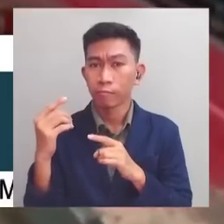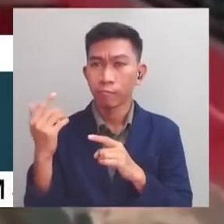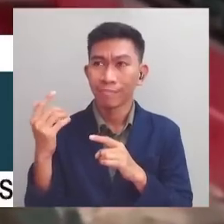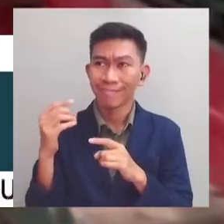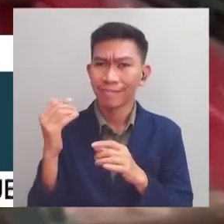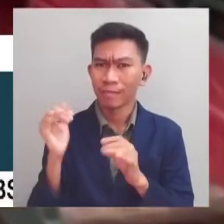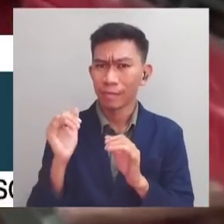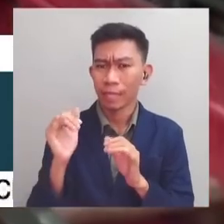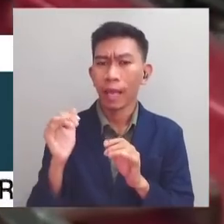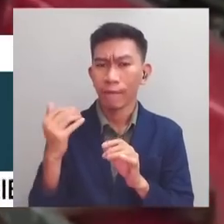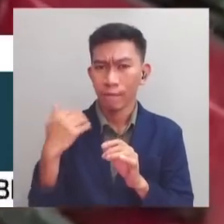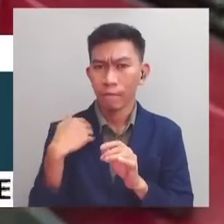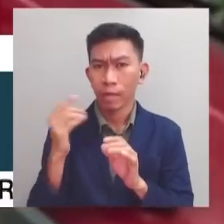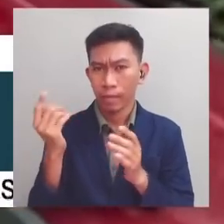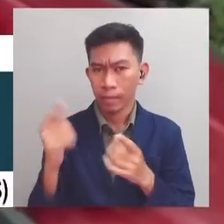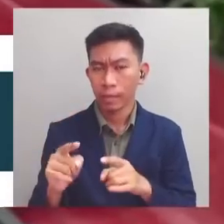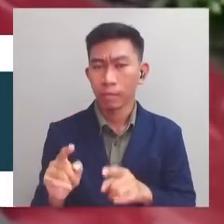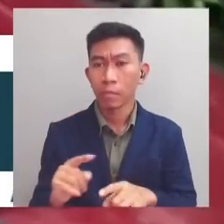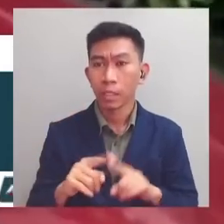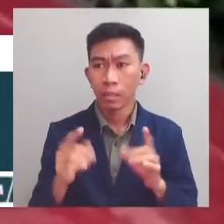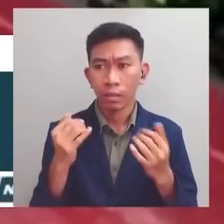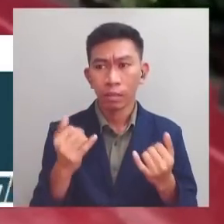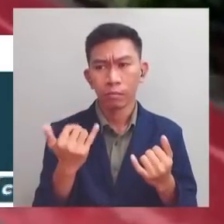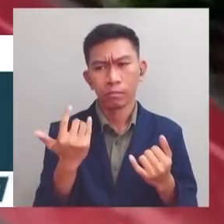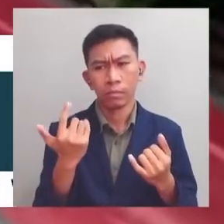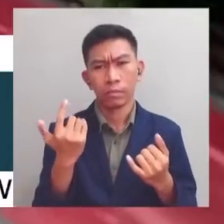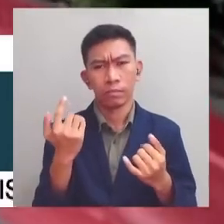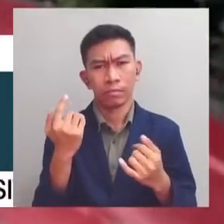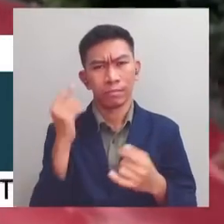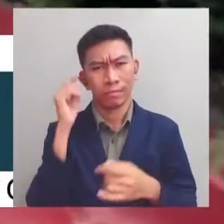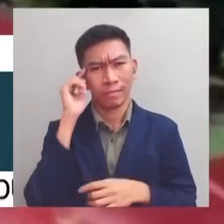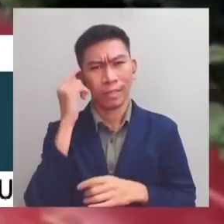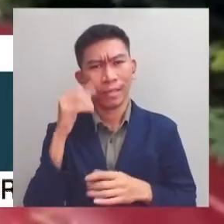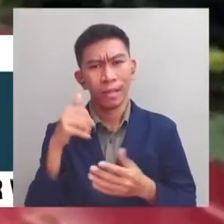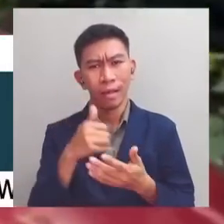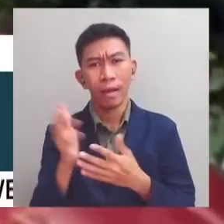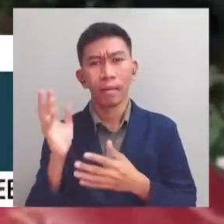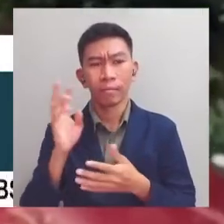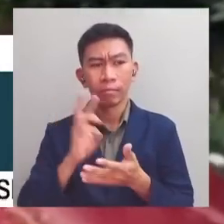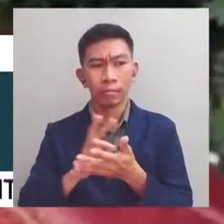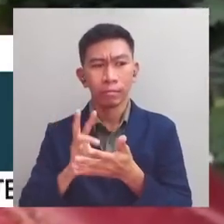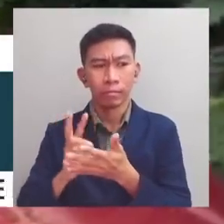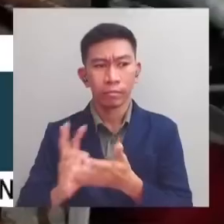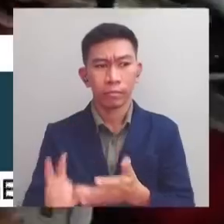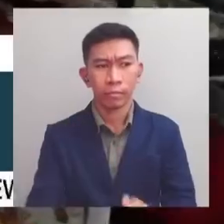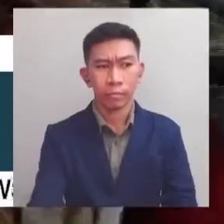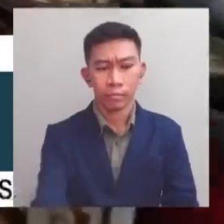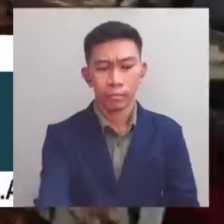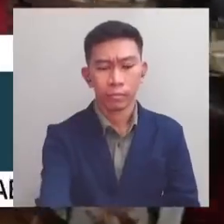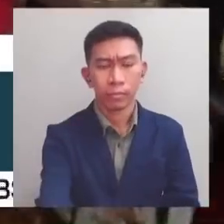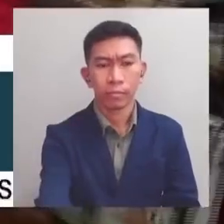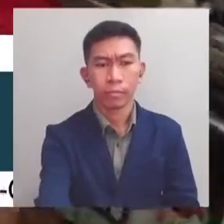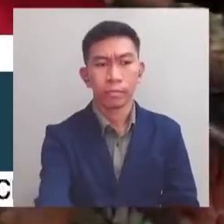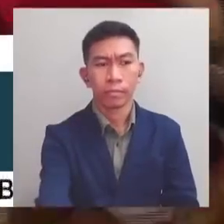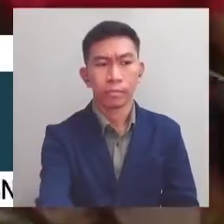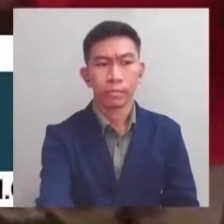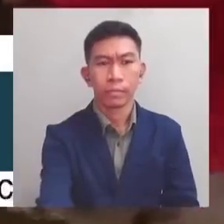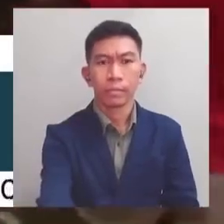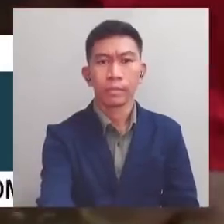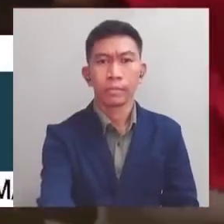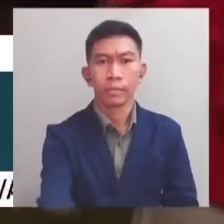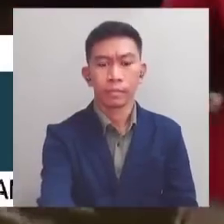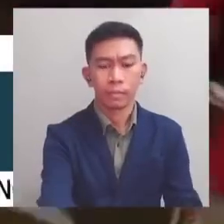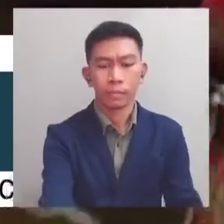po ako dahil may mga bayan na hindi usually binabaha or dating binabaha pero hindi naman ganito kataas. No,